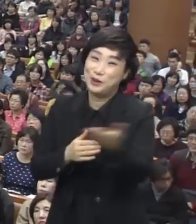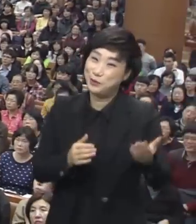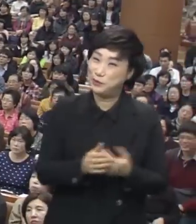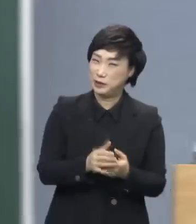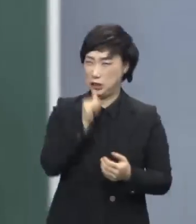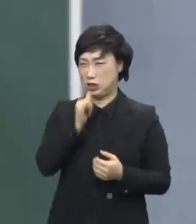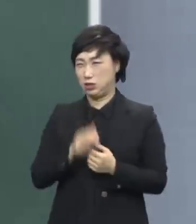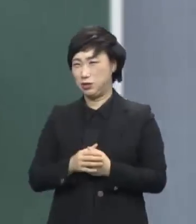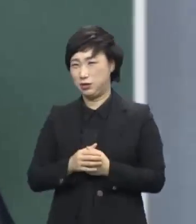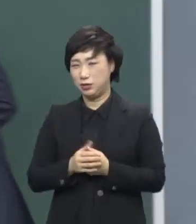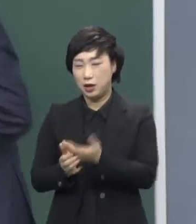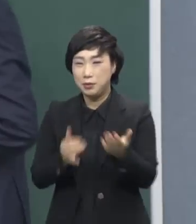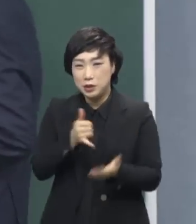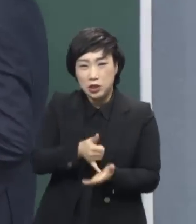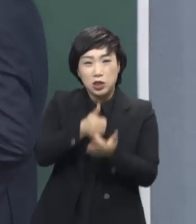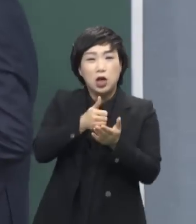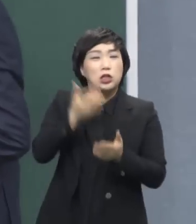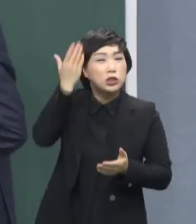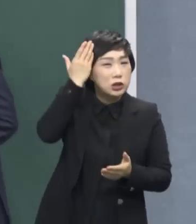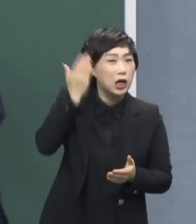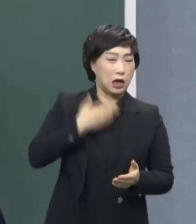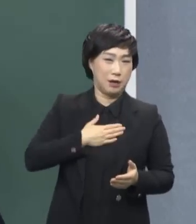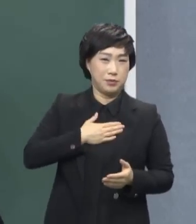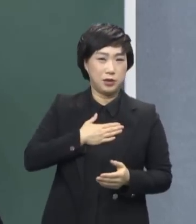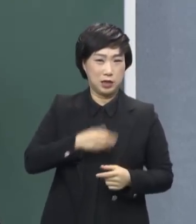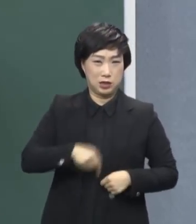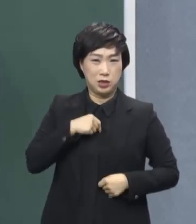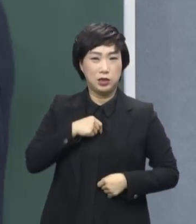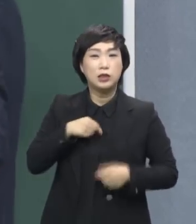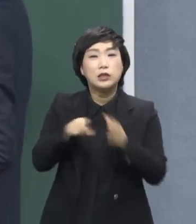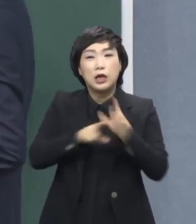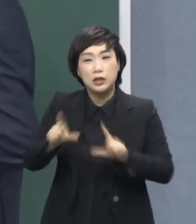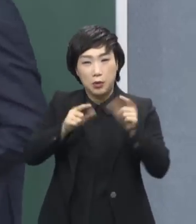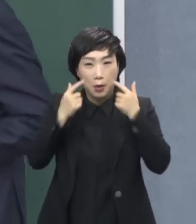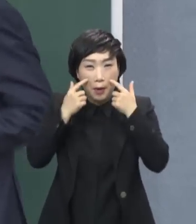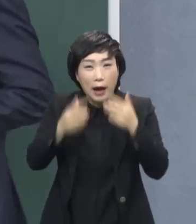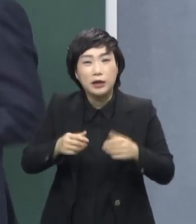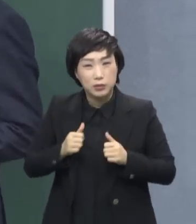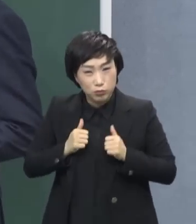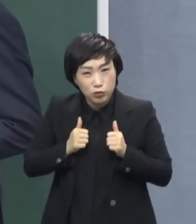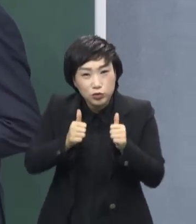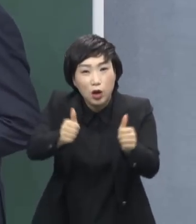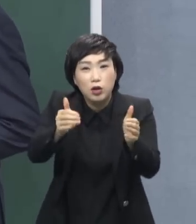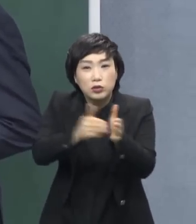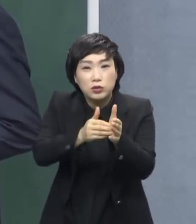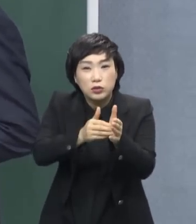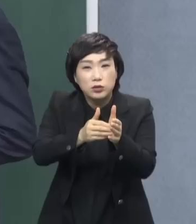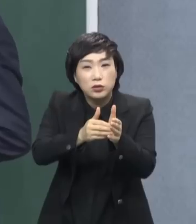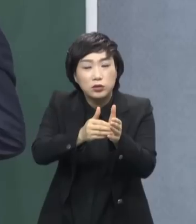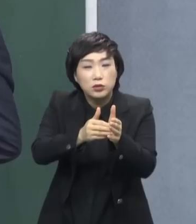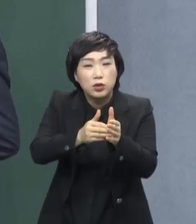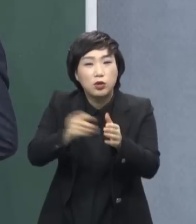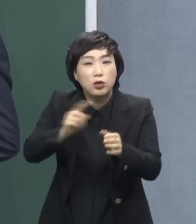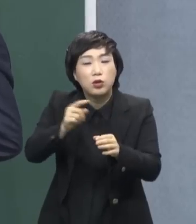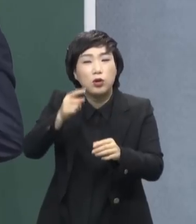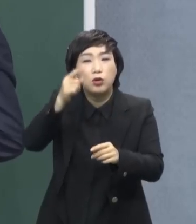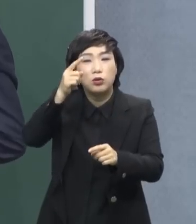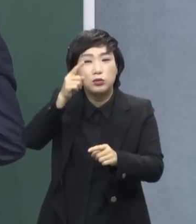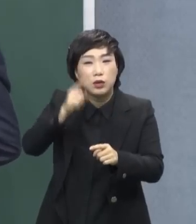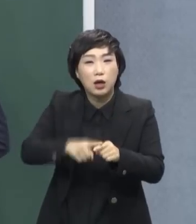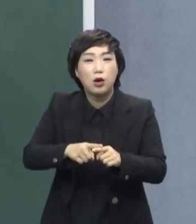그러다며 인격적으로 지정이 확실하게 신앙생활 잘하다가 어느